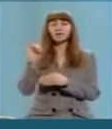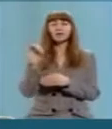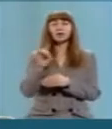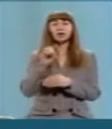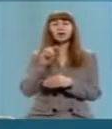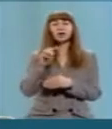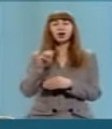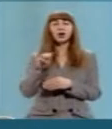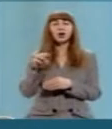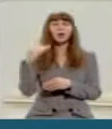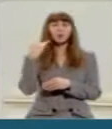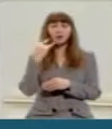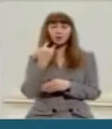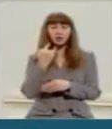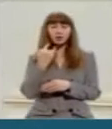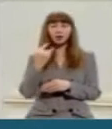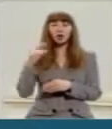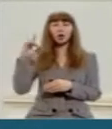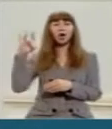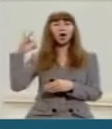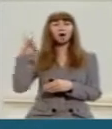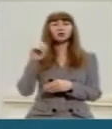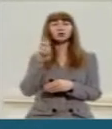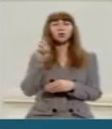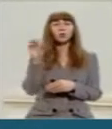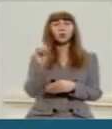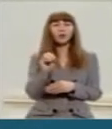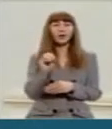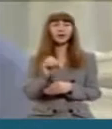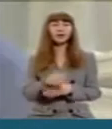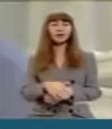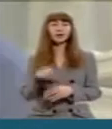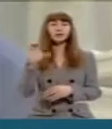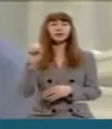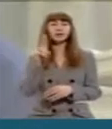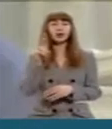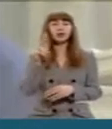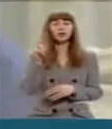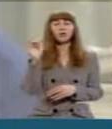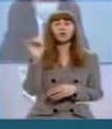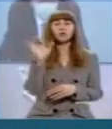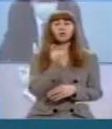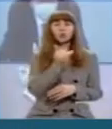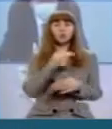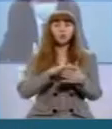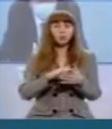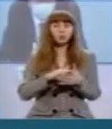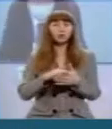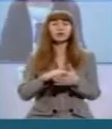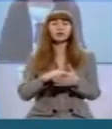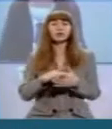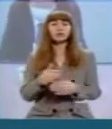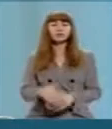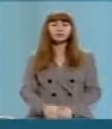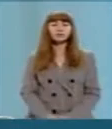айының соңына дейін инфекциялық төсек орындары санын 50%-ға дейін көбейту жүктелді. Дәрі-дәрмек мәселесін түбегейлі шешуге президент 5 күн уақыт